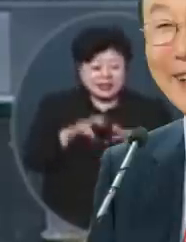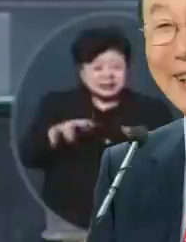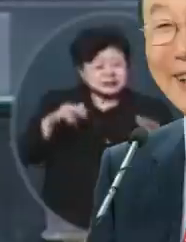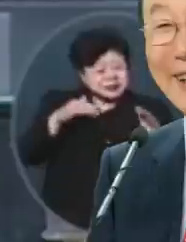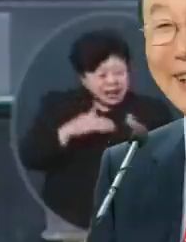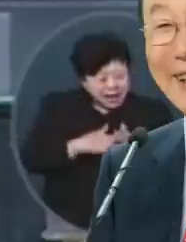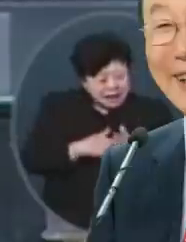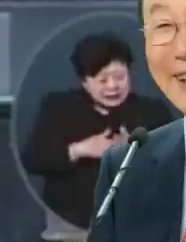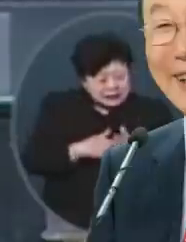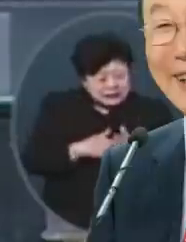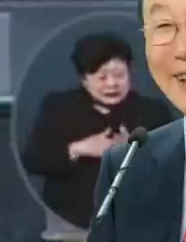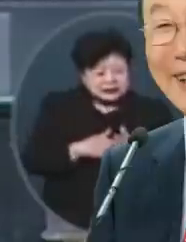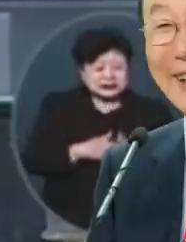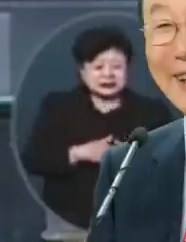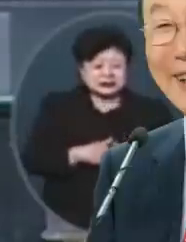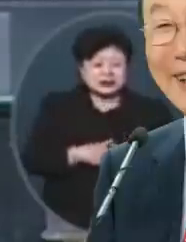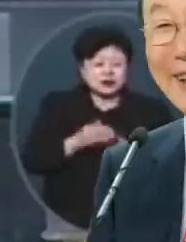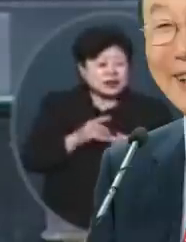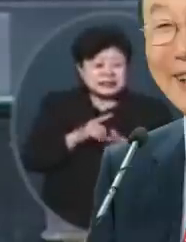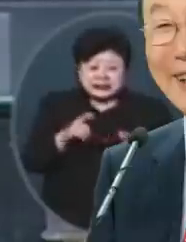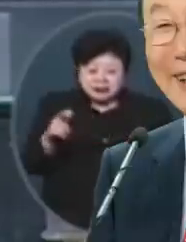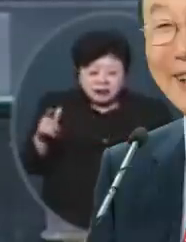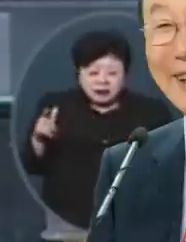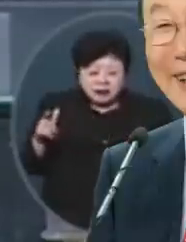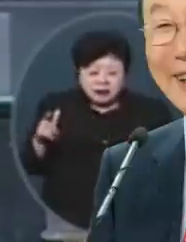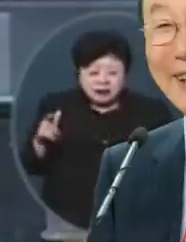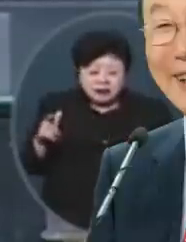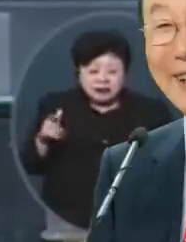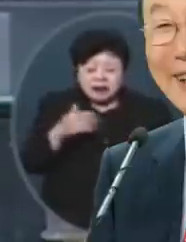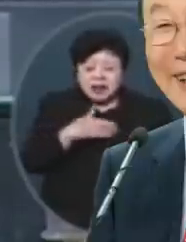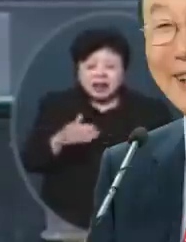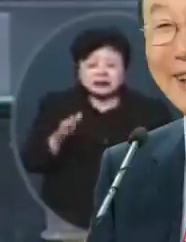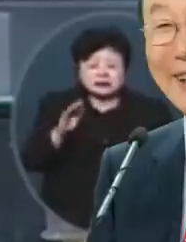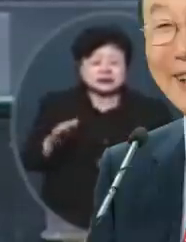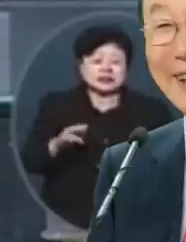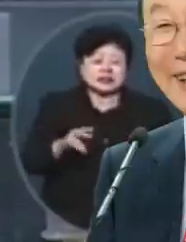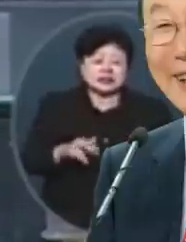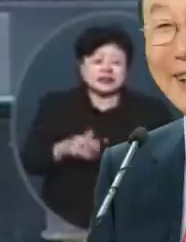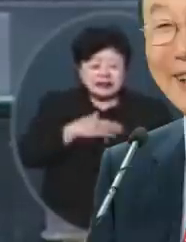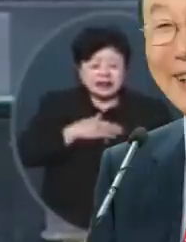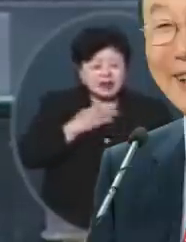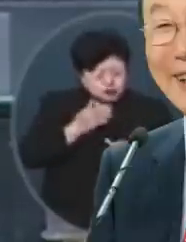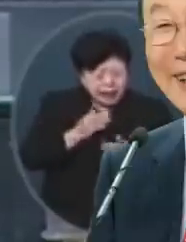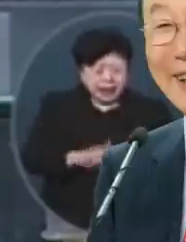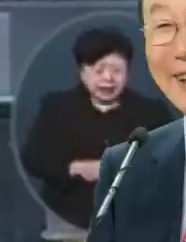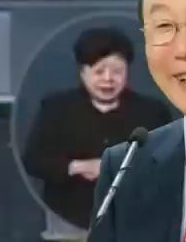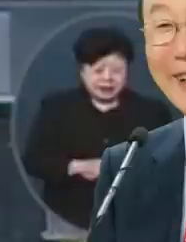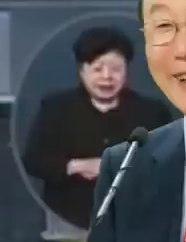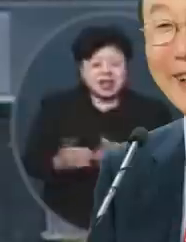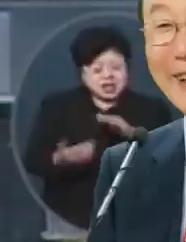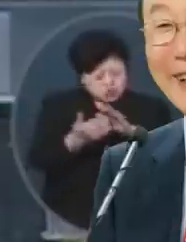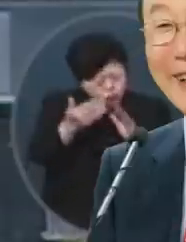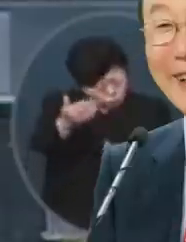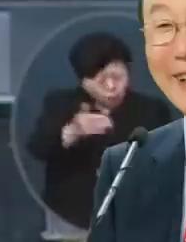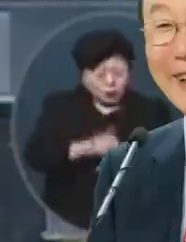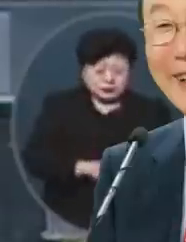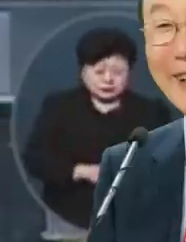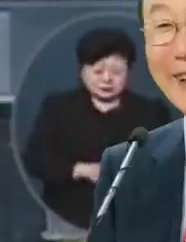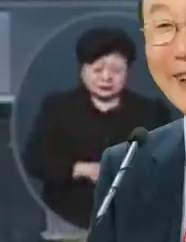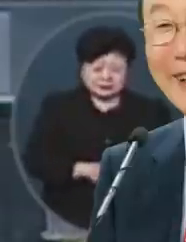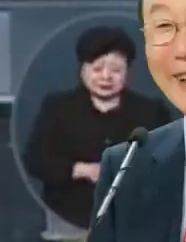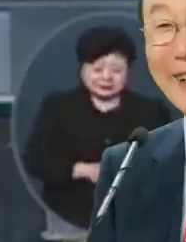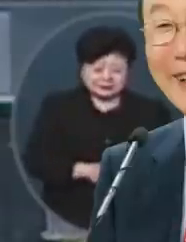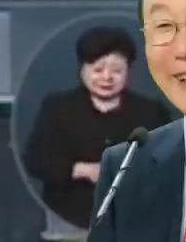지금까지 너희는 내게 직접 구하지 않았으나 내가 가고 난 다음에 이제부터 내게 구하라, 그러면 이루리라고